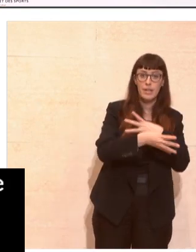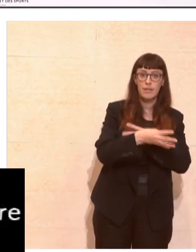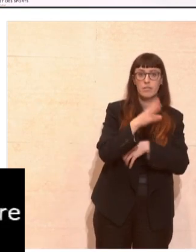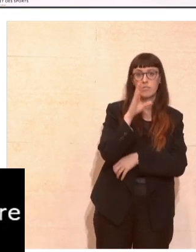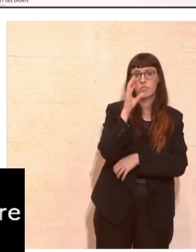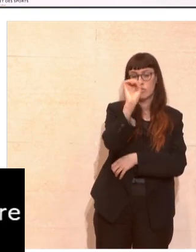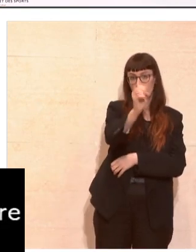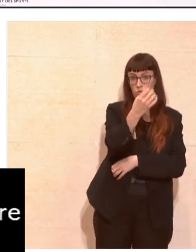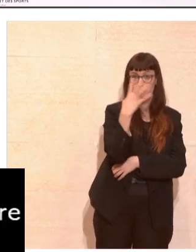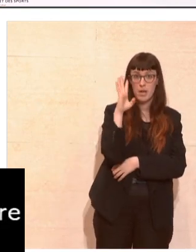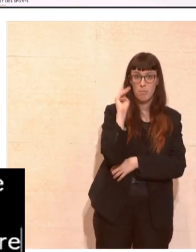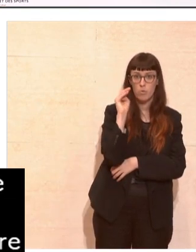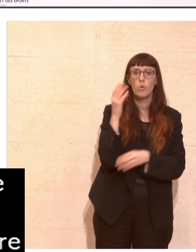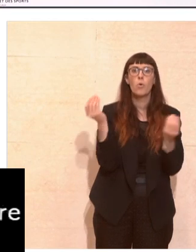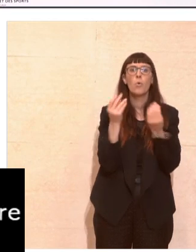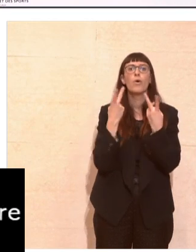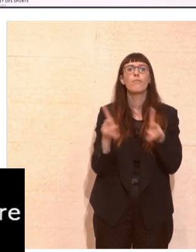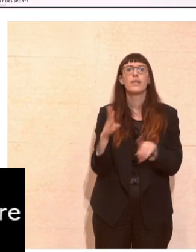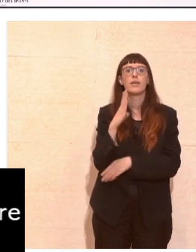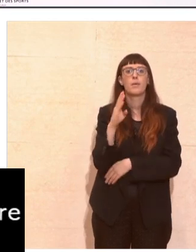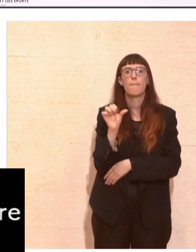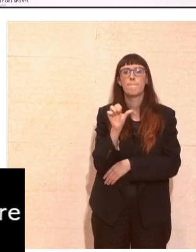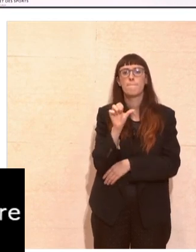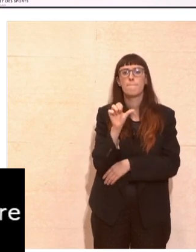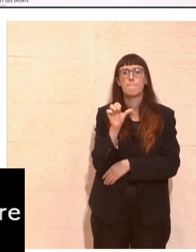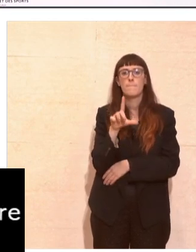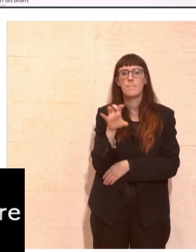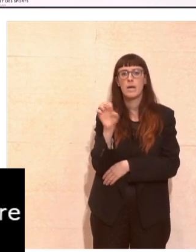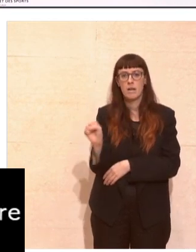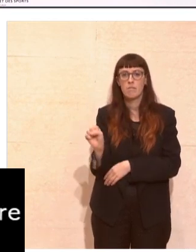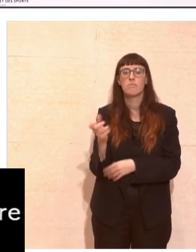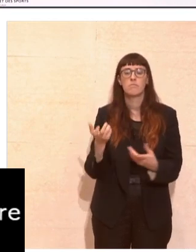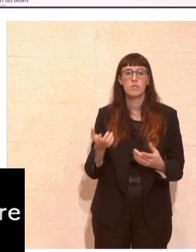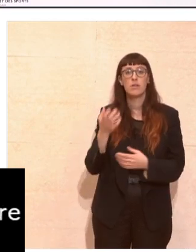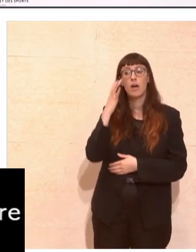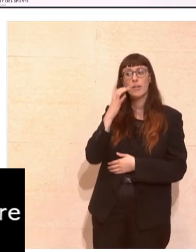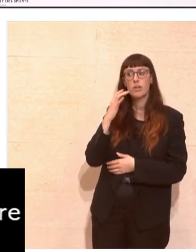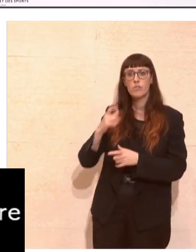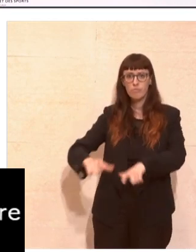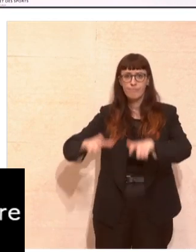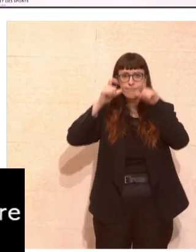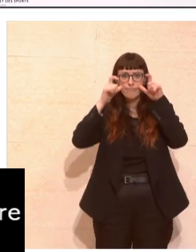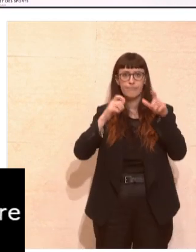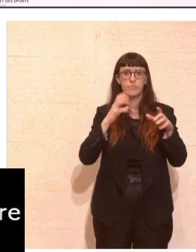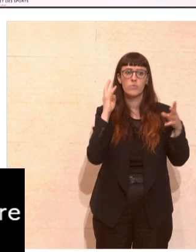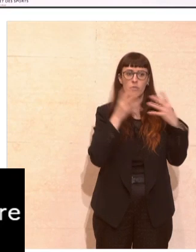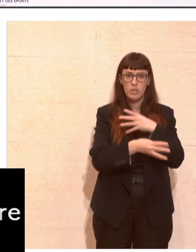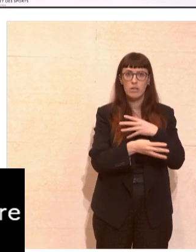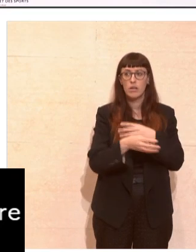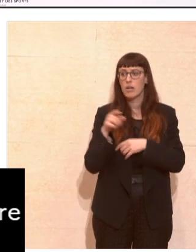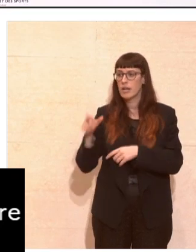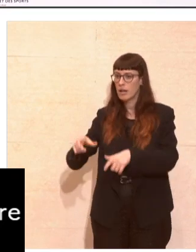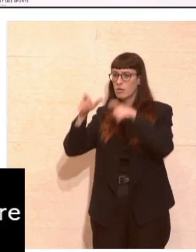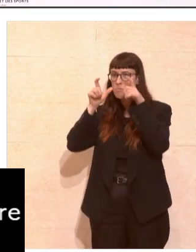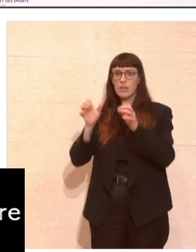comparé des adolescents qui portaient ces lunettes et qui restaient un certain nombre d'heures le soir sur les écrans versus ceux qui ne les portaient